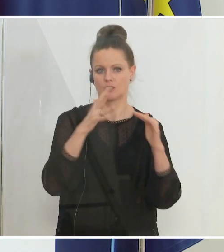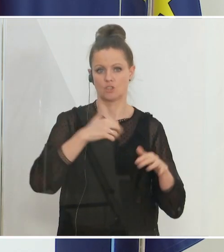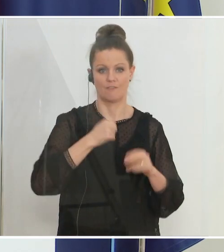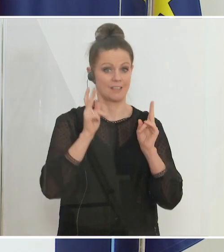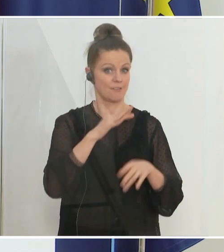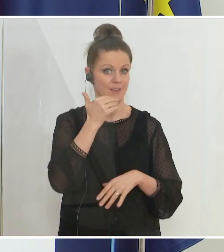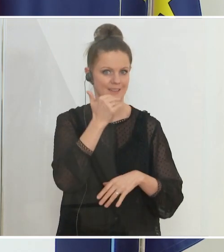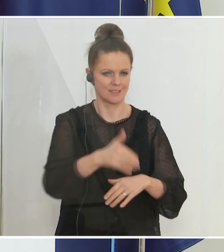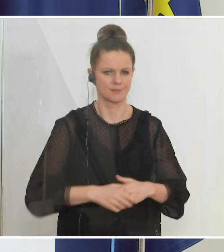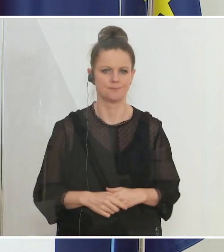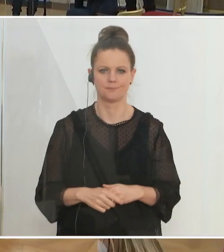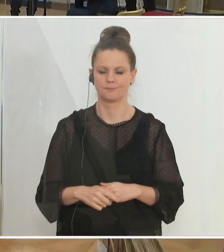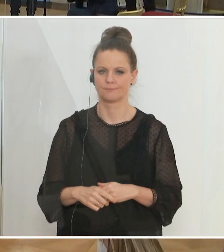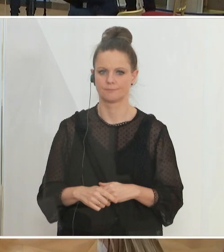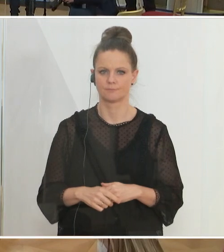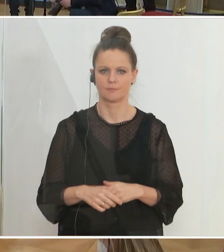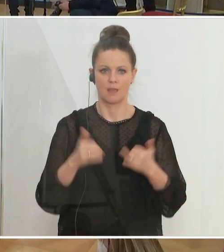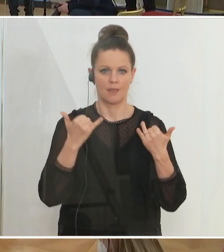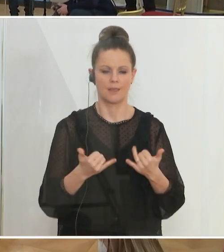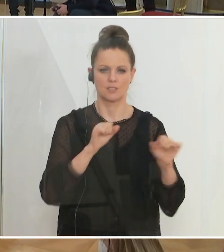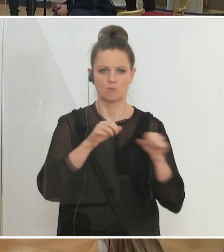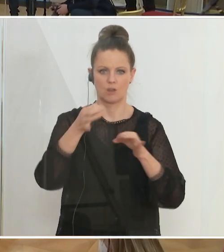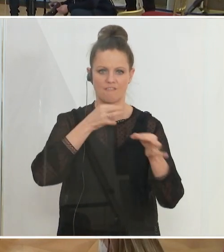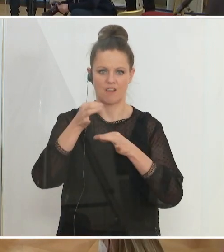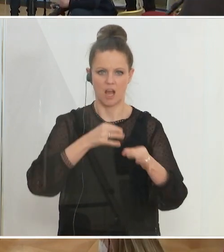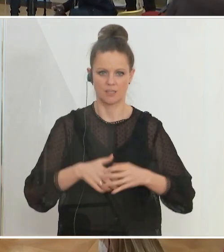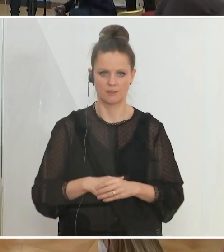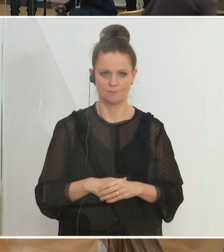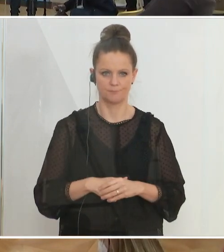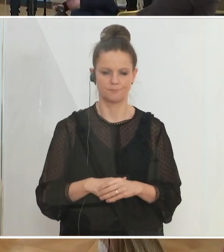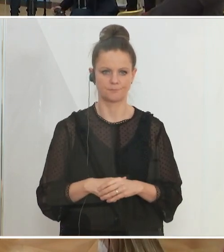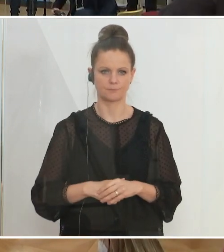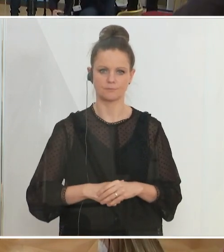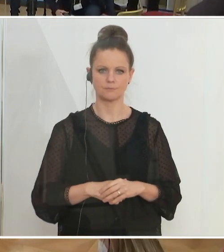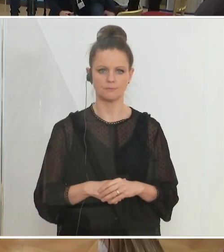Dank. Danke für Ihre Ausführungen. Ich darf Sie um Ihre Fragen bitten. Herr Wiel, bitte.